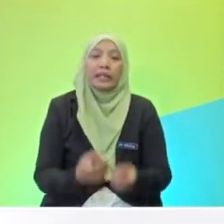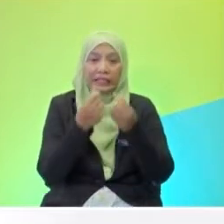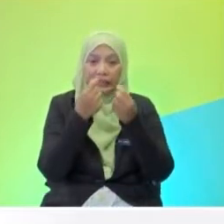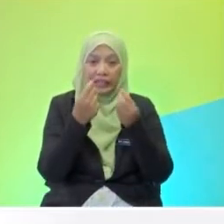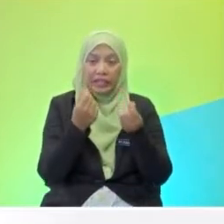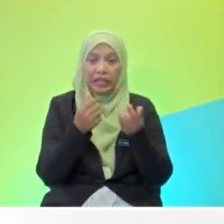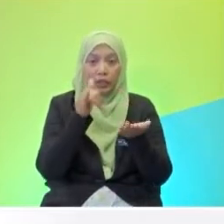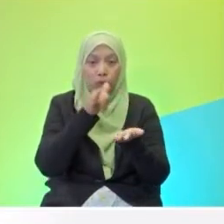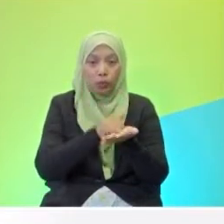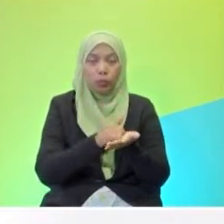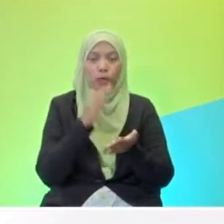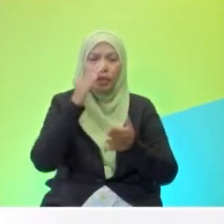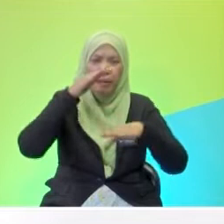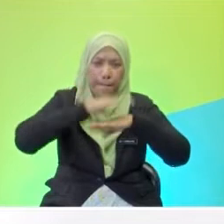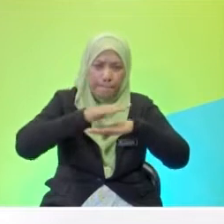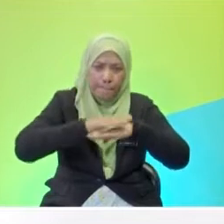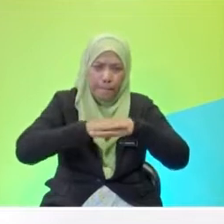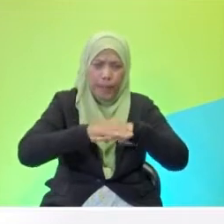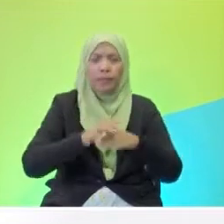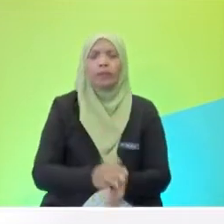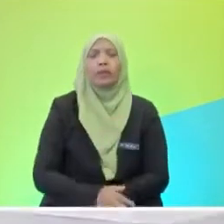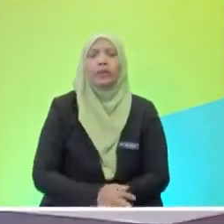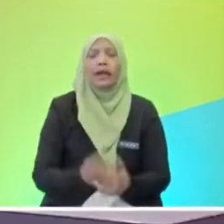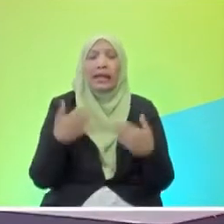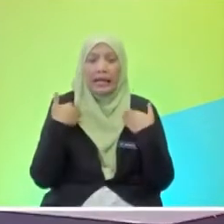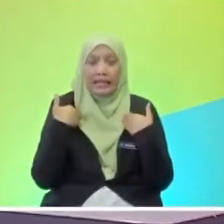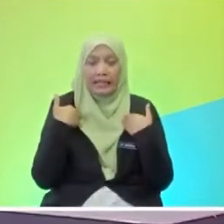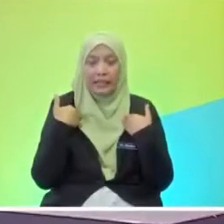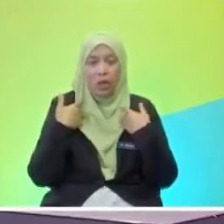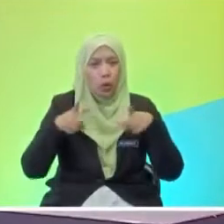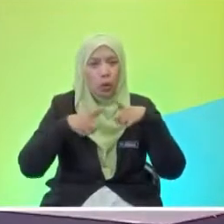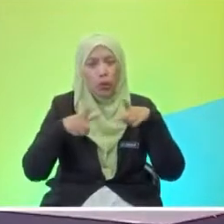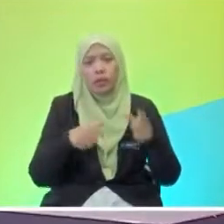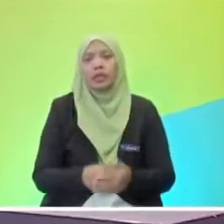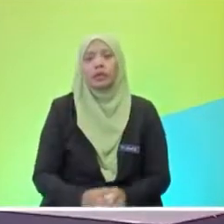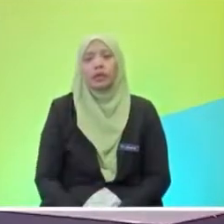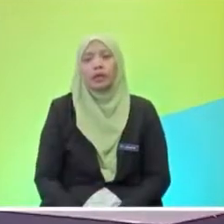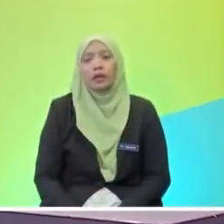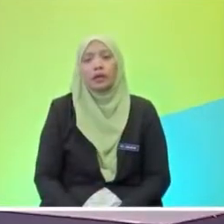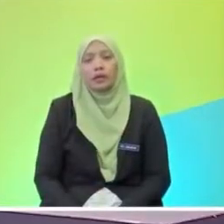perkenaan akan dimanfaatkan oleh kendaraan pemampa empat maknanya Di lapisan demi lapisan